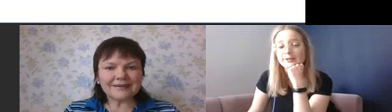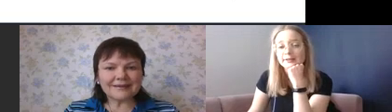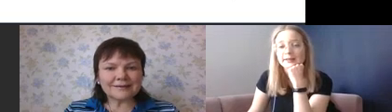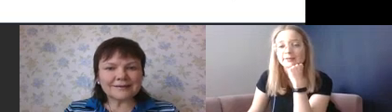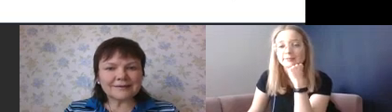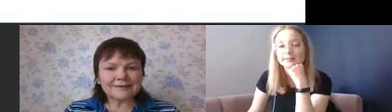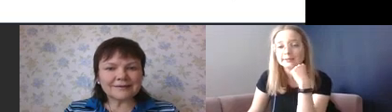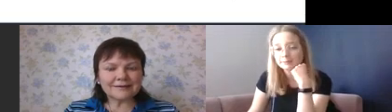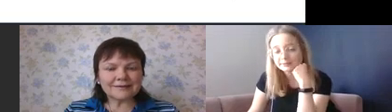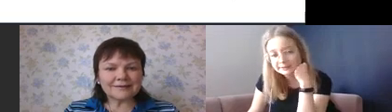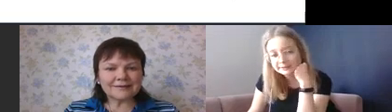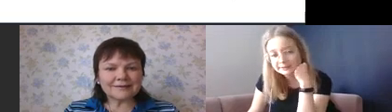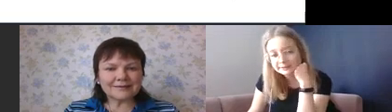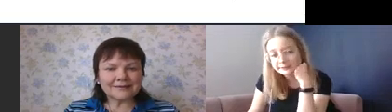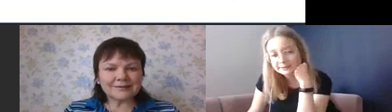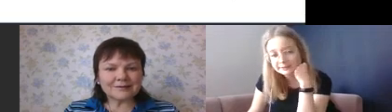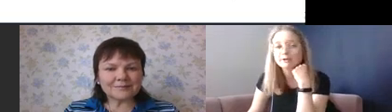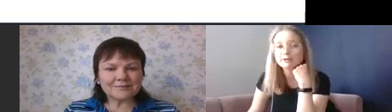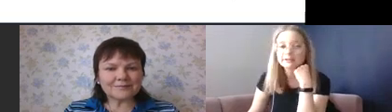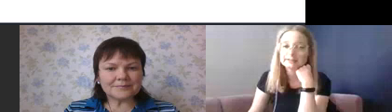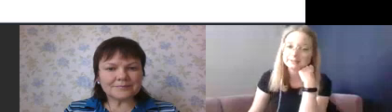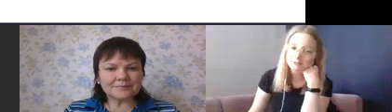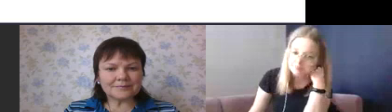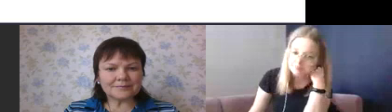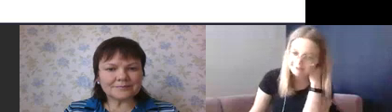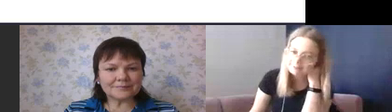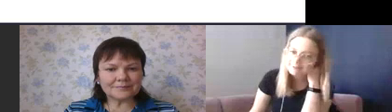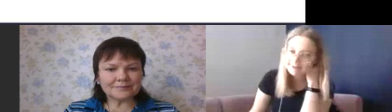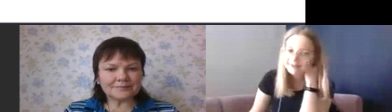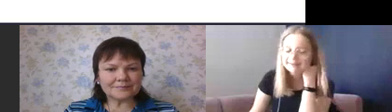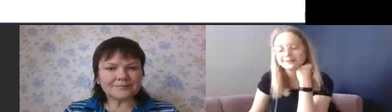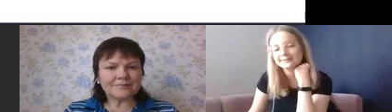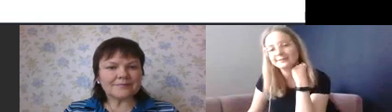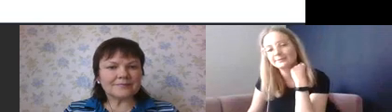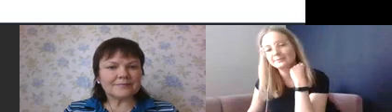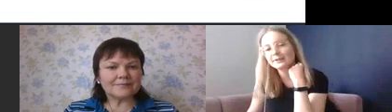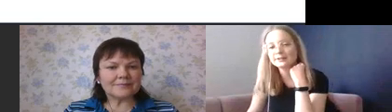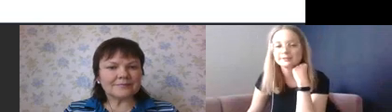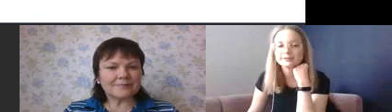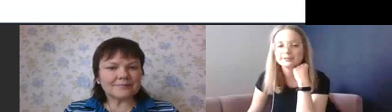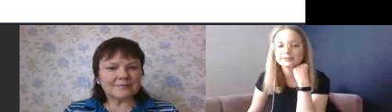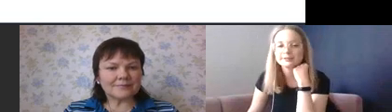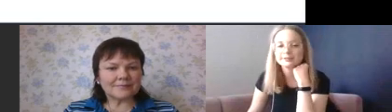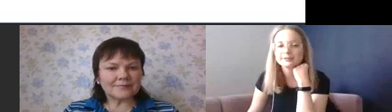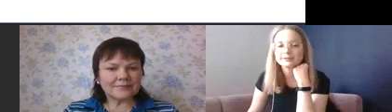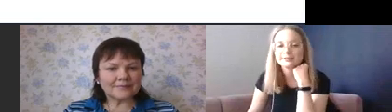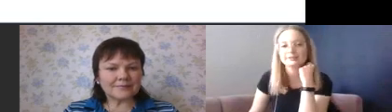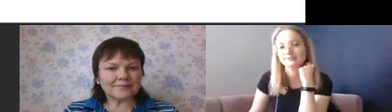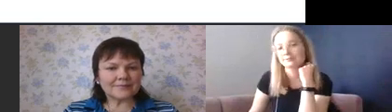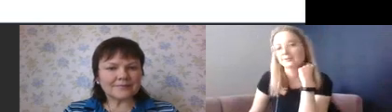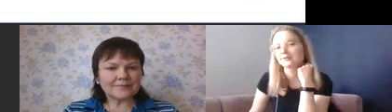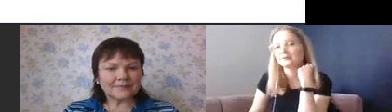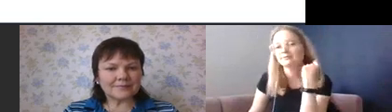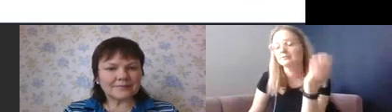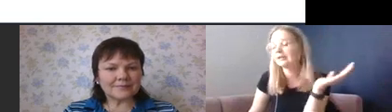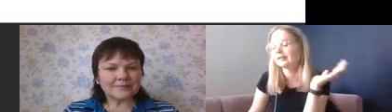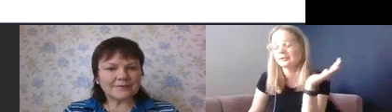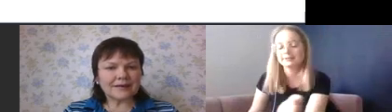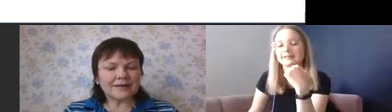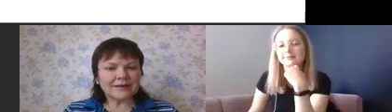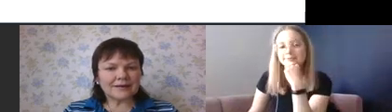Päris palju on mitte õppivad inimesi ja on ka neid, kes õppivad, et kas siis põhikoolis või siis gimnaasiumis või siis